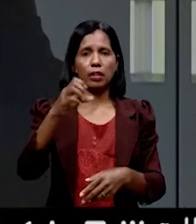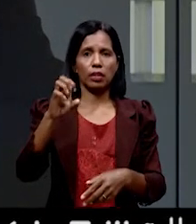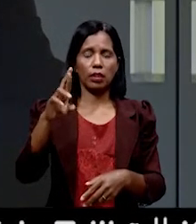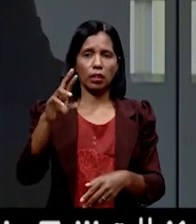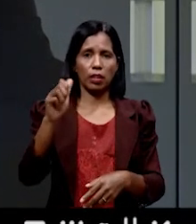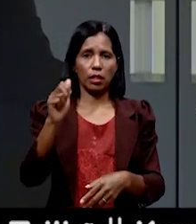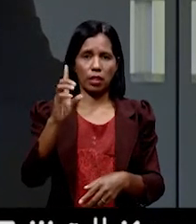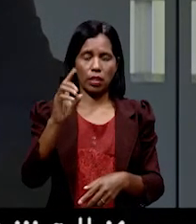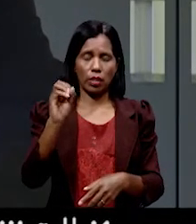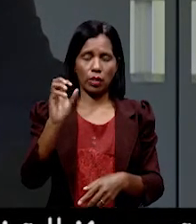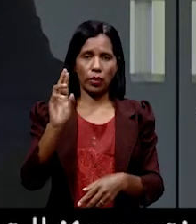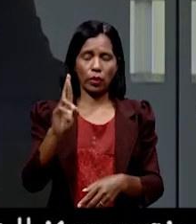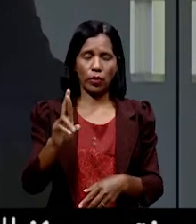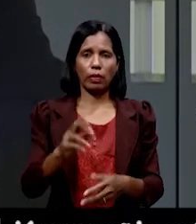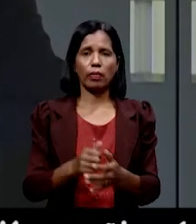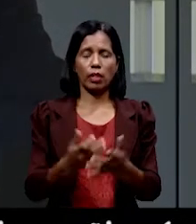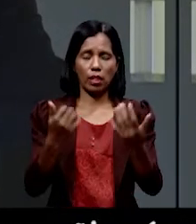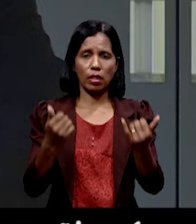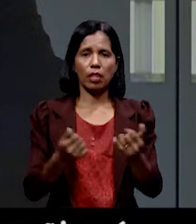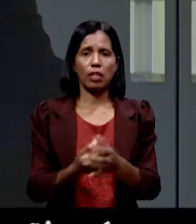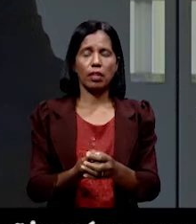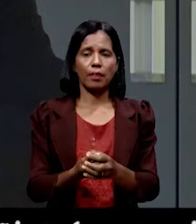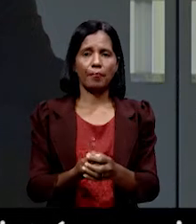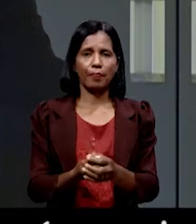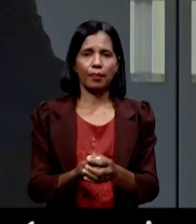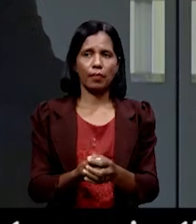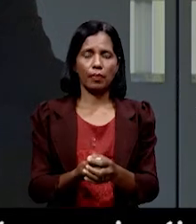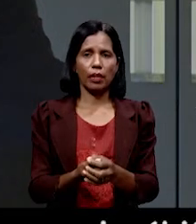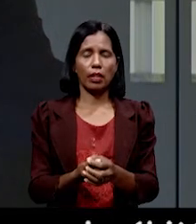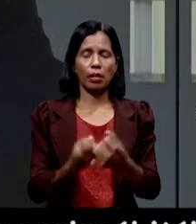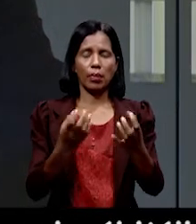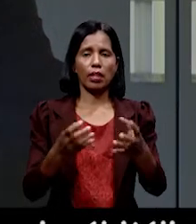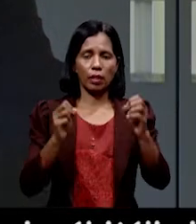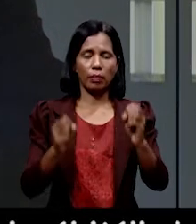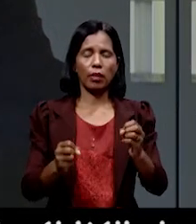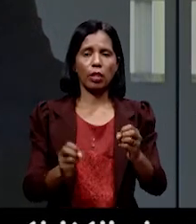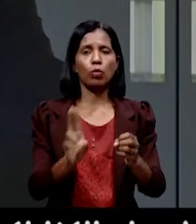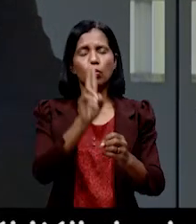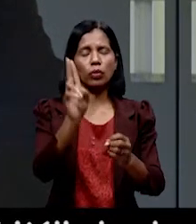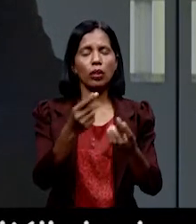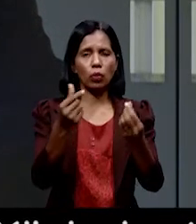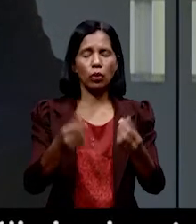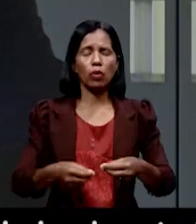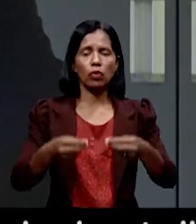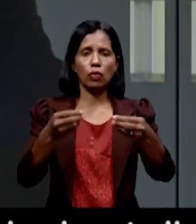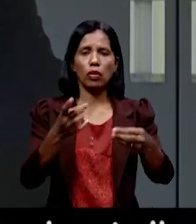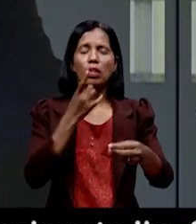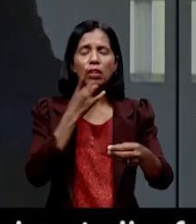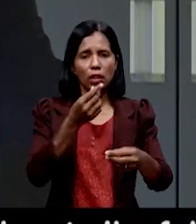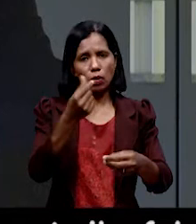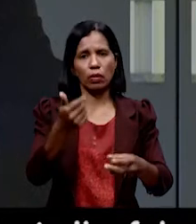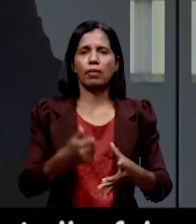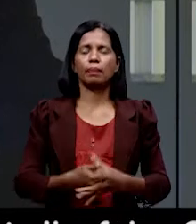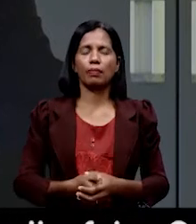kapasitas ini kan agora nene iha naton atau bela kornis ahi mana ba.